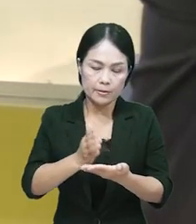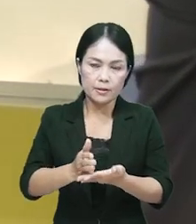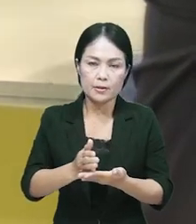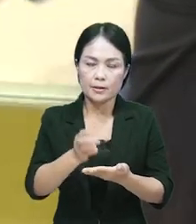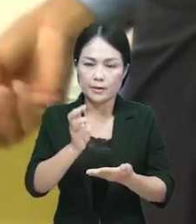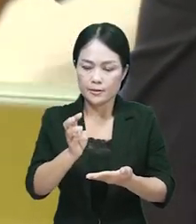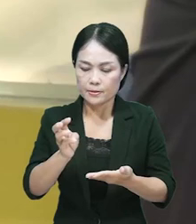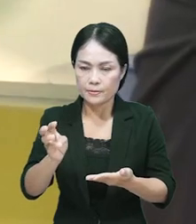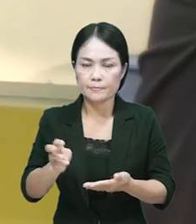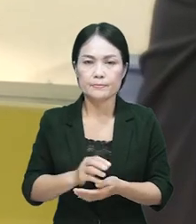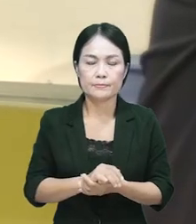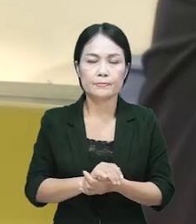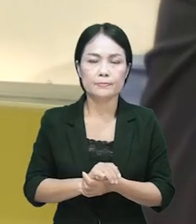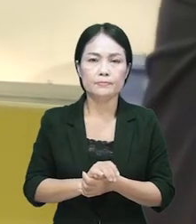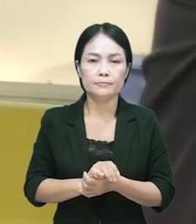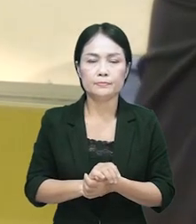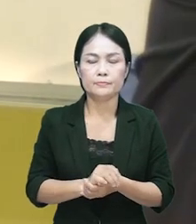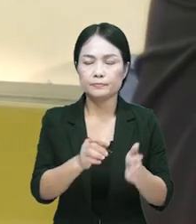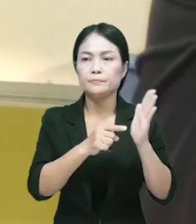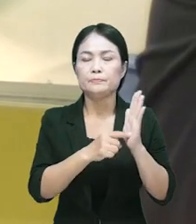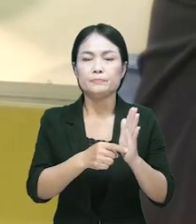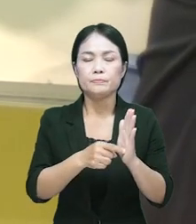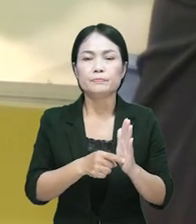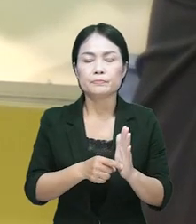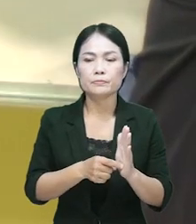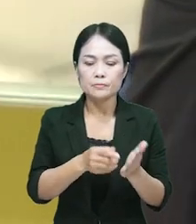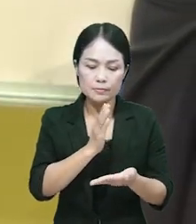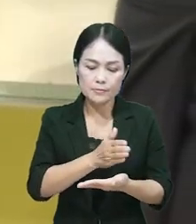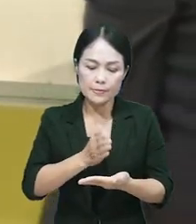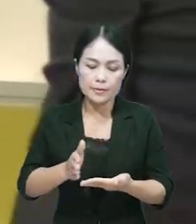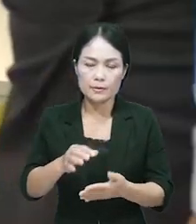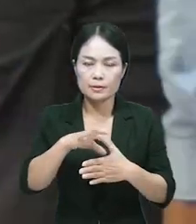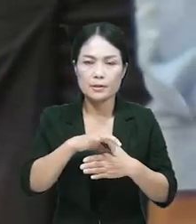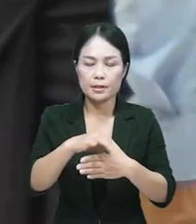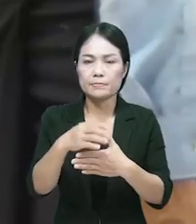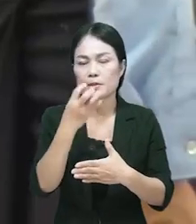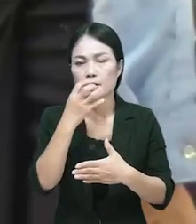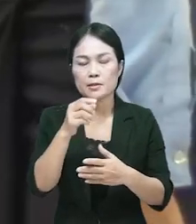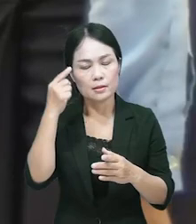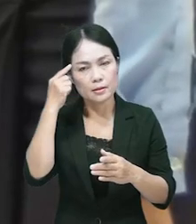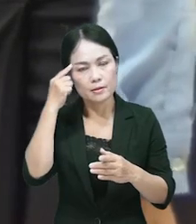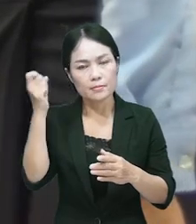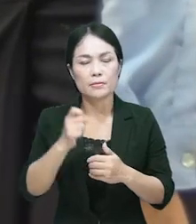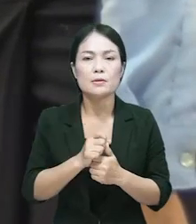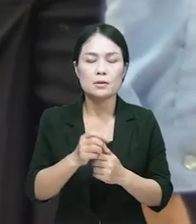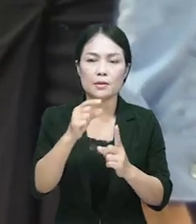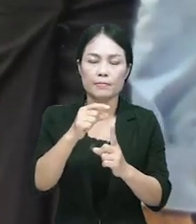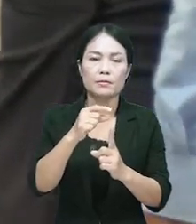ឲ្យល្អិតចាឧទាហរណ៍ចិញ្ច្រាំសាច់ជ្រូកស